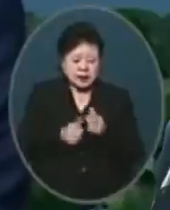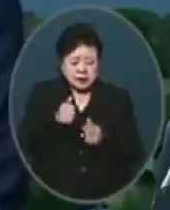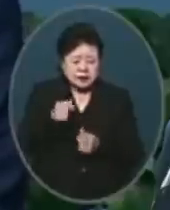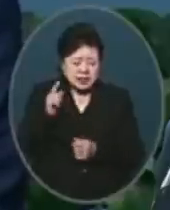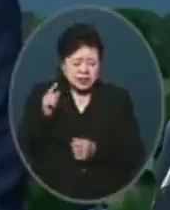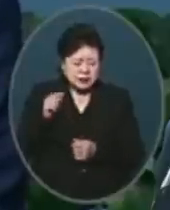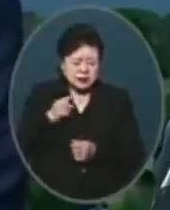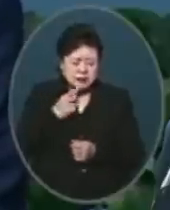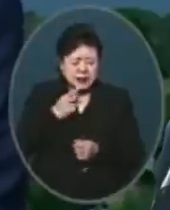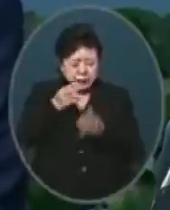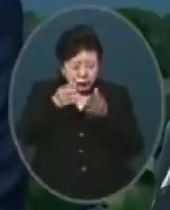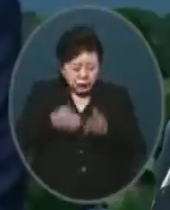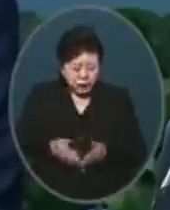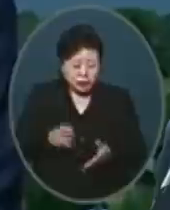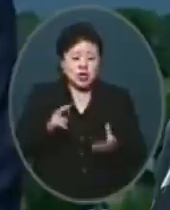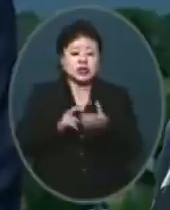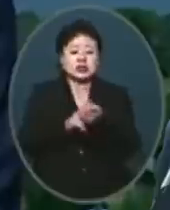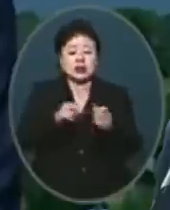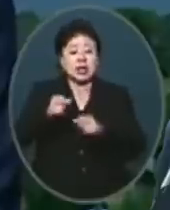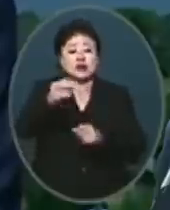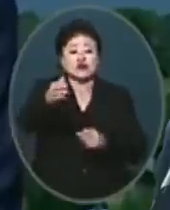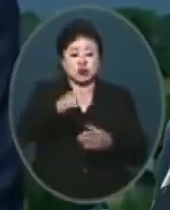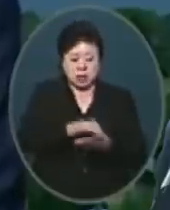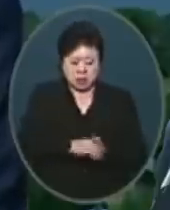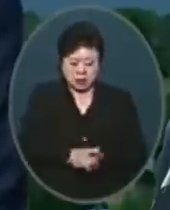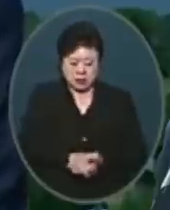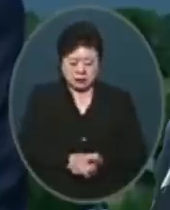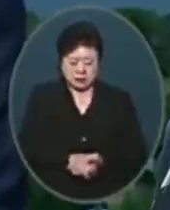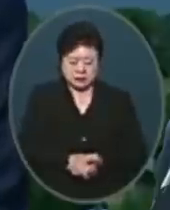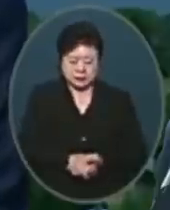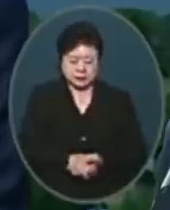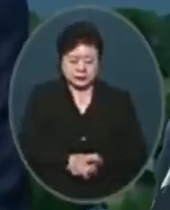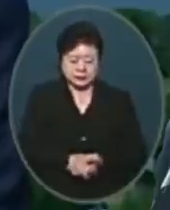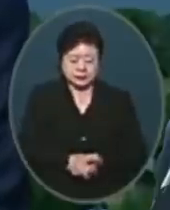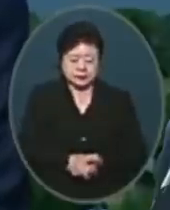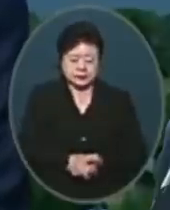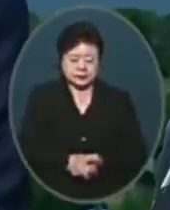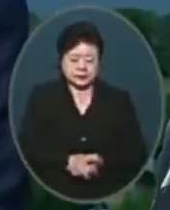하나님이 그 1%를 통해서 기적을 행하시는 것입니다.